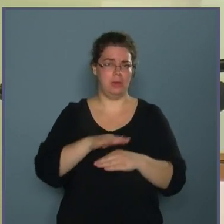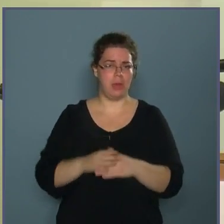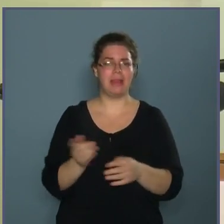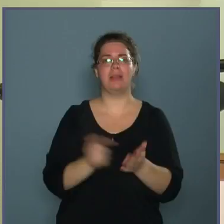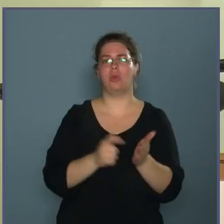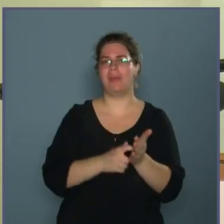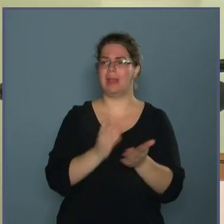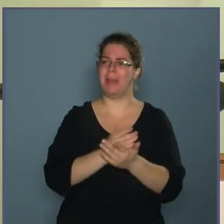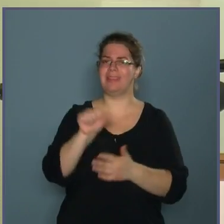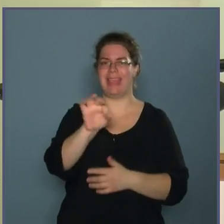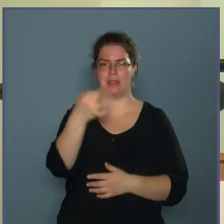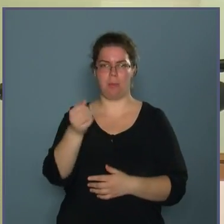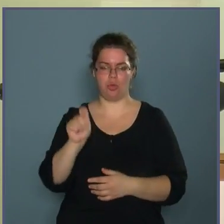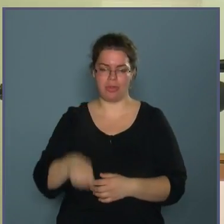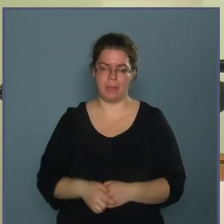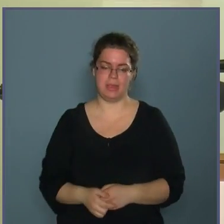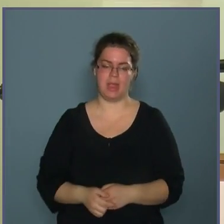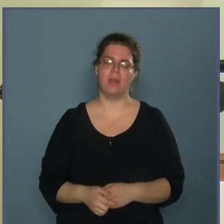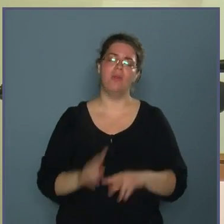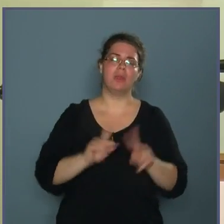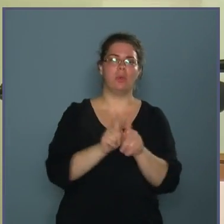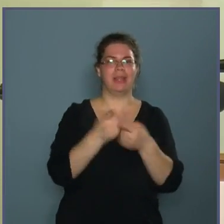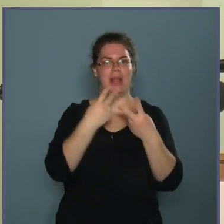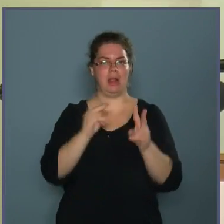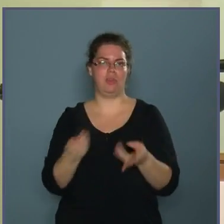sebészet. Bizonyos ellátásokat centrumokba szervezünk.